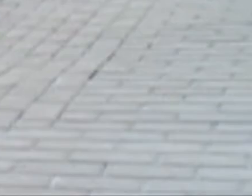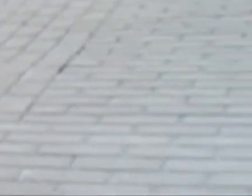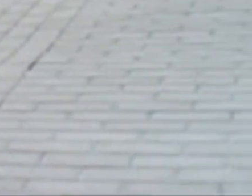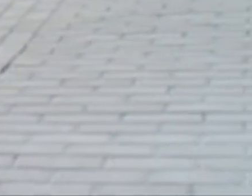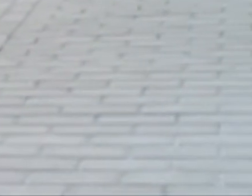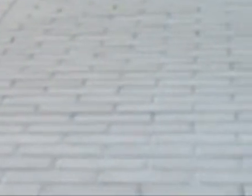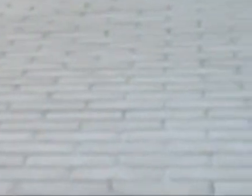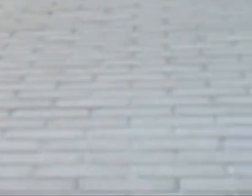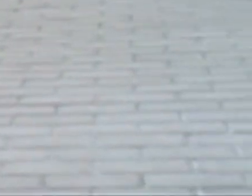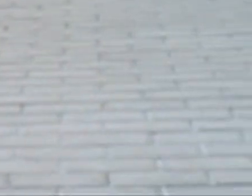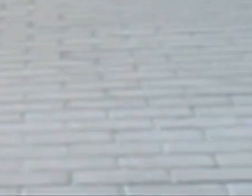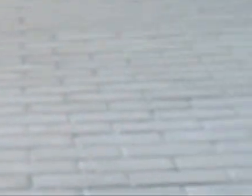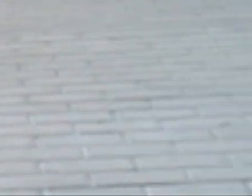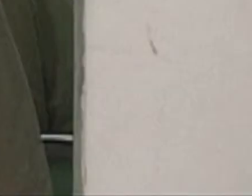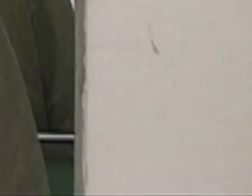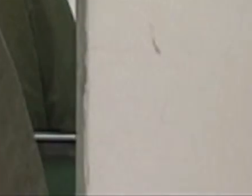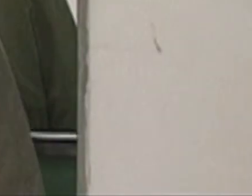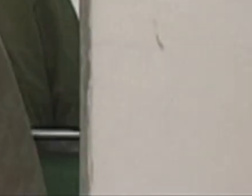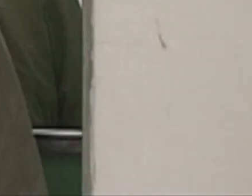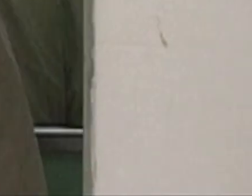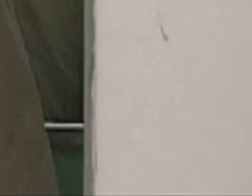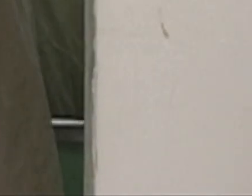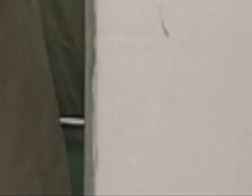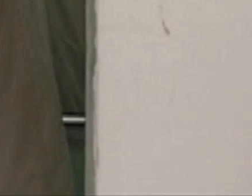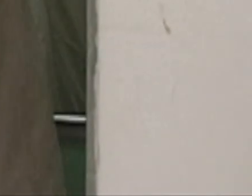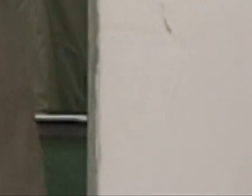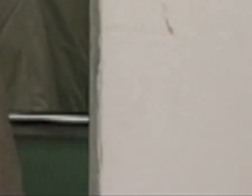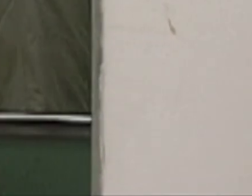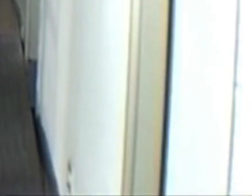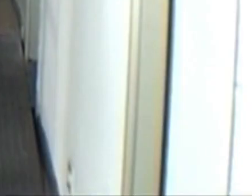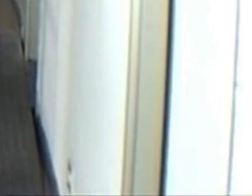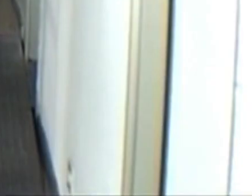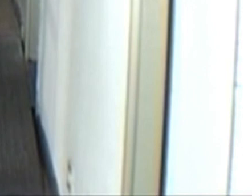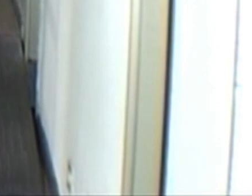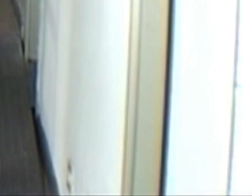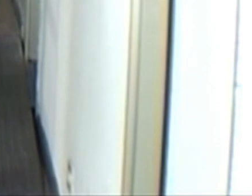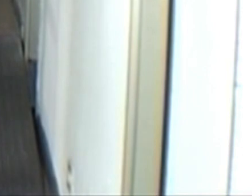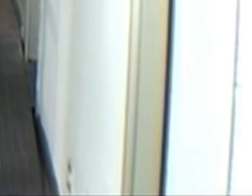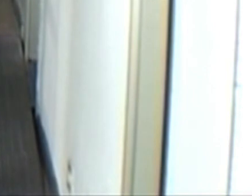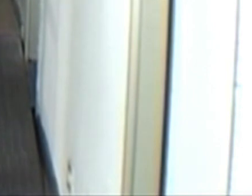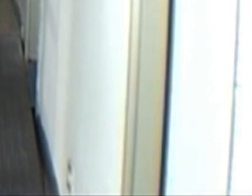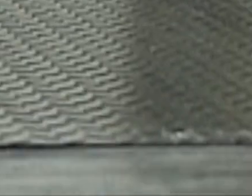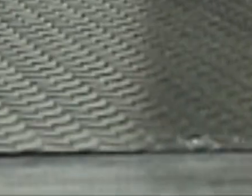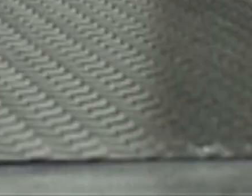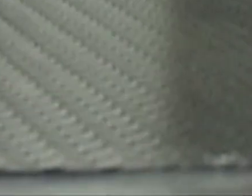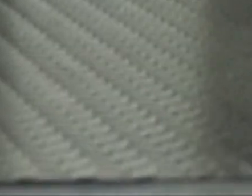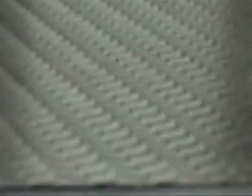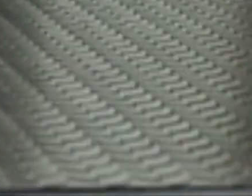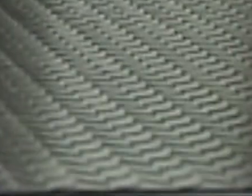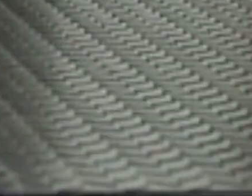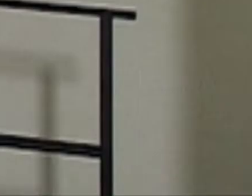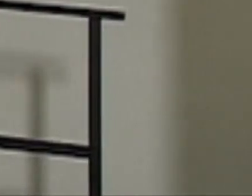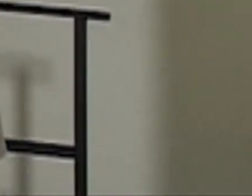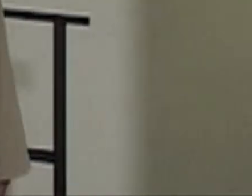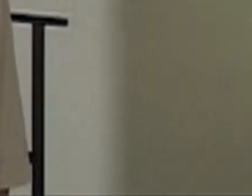responsabile INAIL? Sì, buongiorno, io sono un assistente sociale dell'INAIL, lavoro in un piccolo centro. Volevo sapere